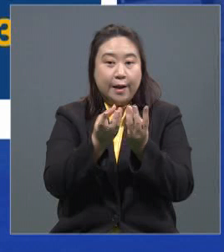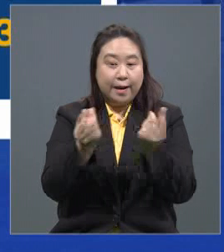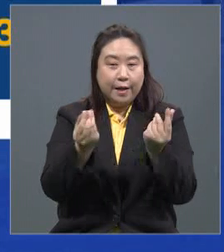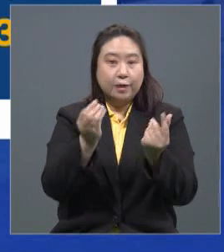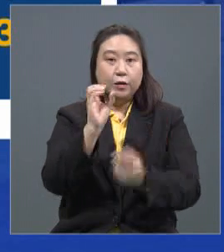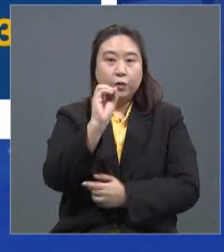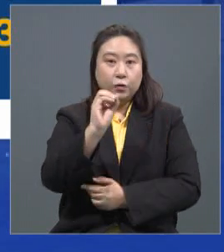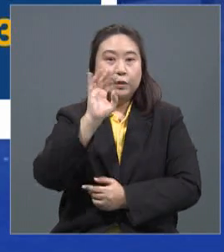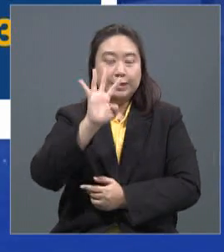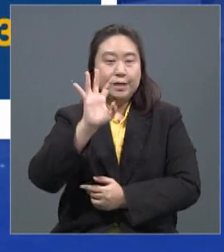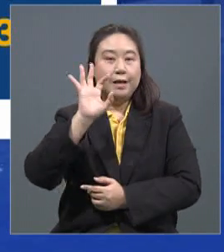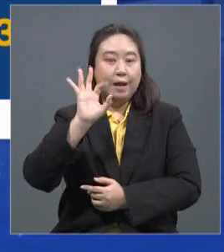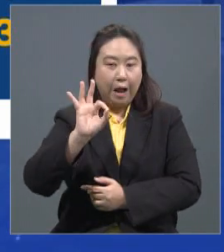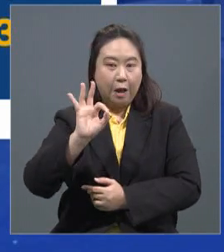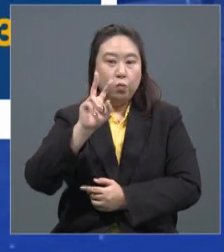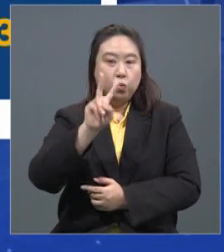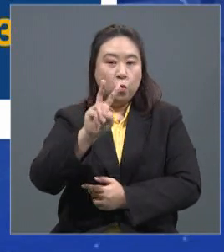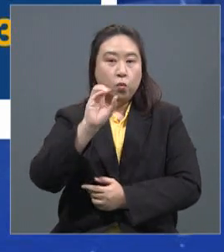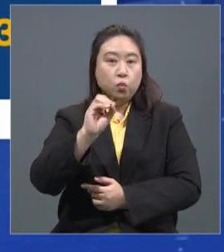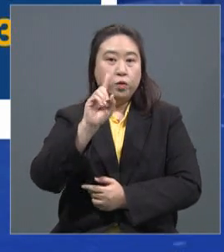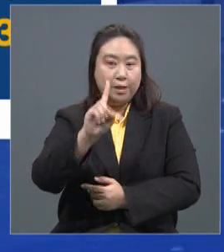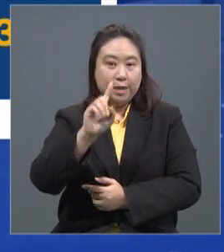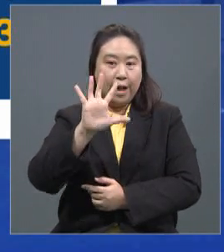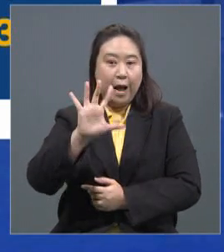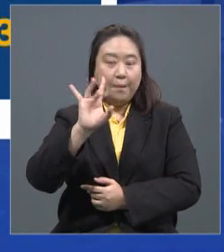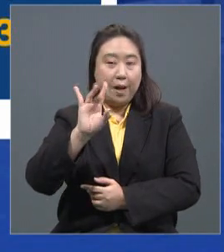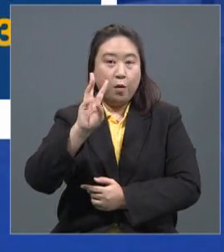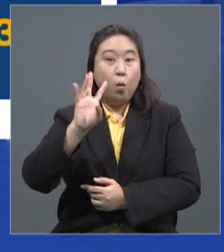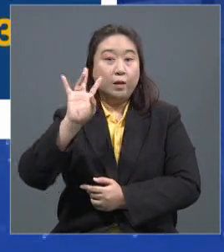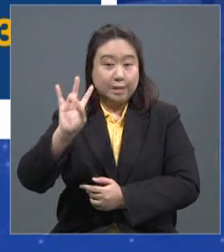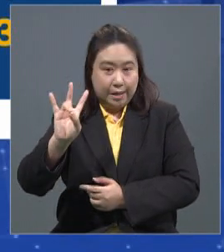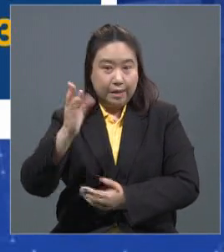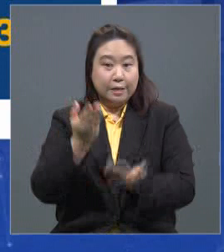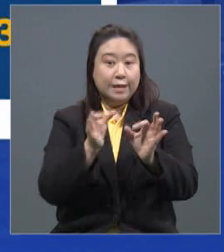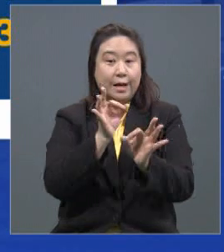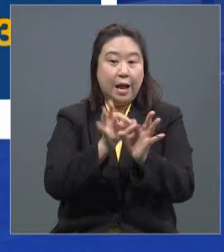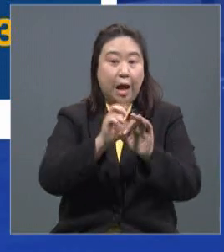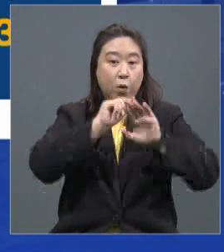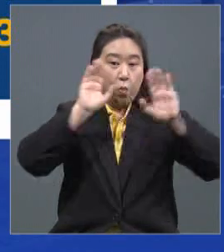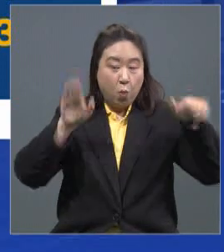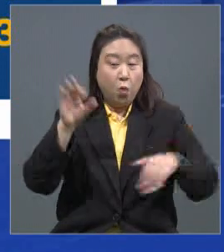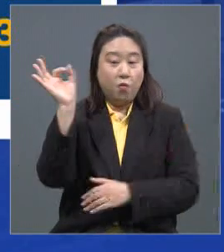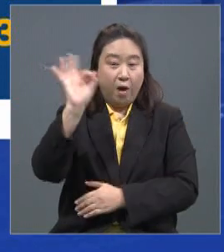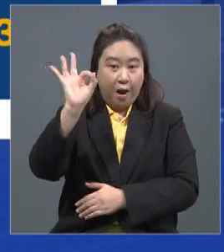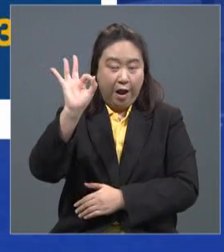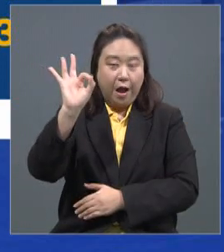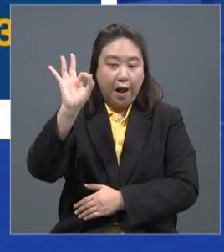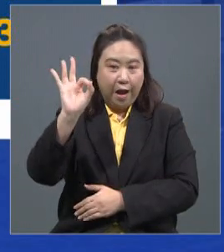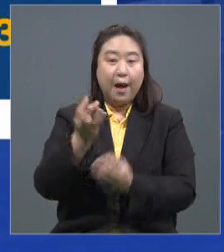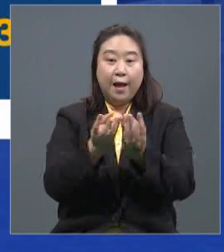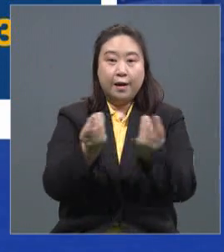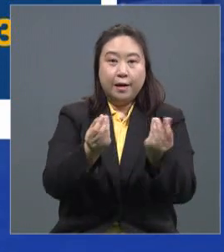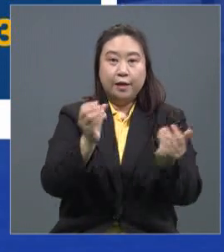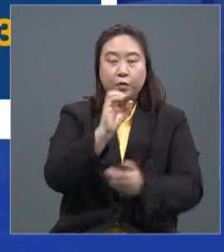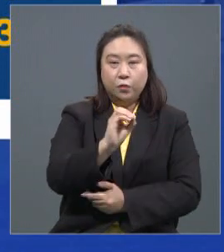ค่ะ 049 21 5867หรือธนาคารกรุงไทยที่สาขาถนนอโศกดินแดงเลข